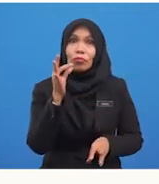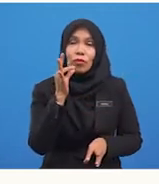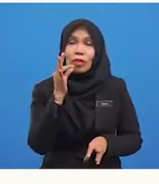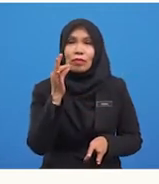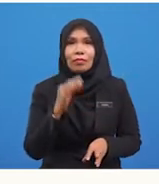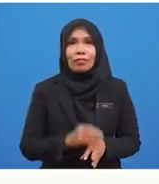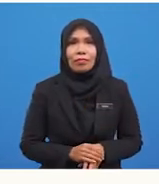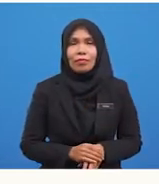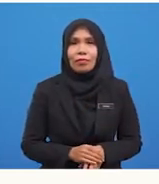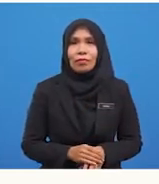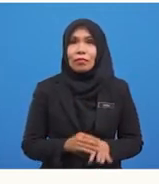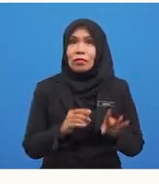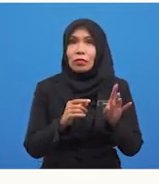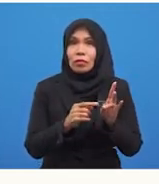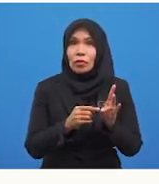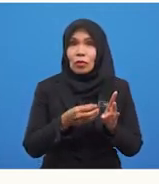ketujuh